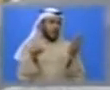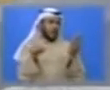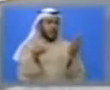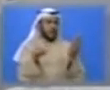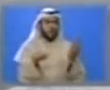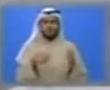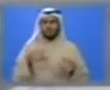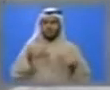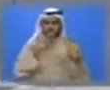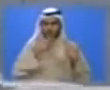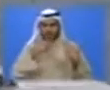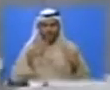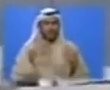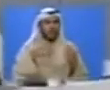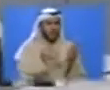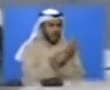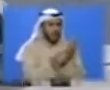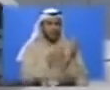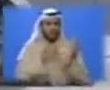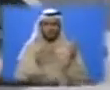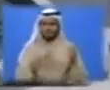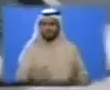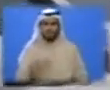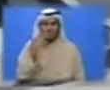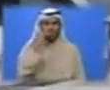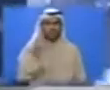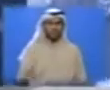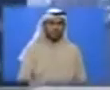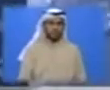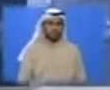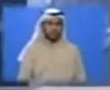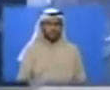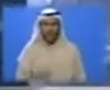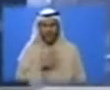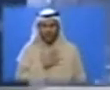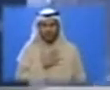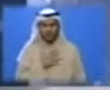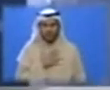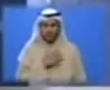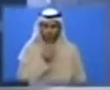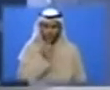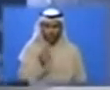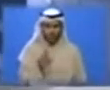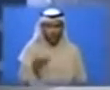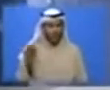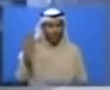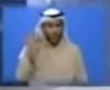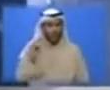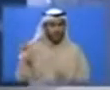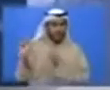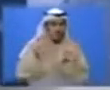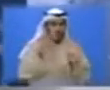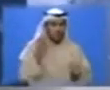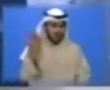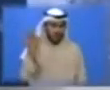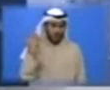البرامج والتطبيقات التي غالبا ما يكون روادها من الشباب. للأسف يعني كان عندنا خلال فترة 9 أشهر